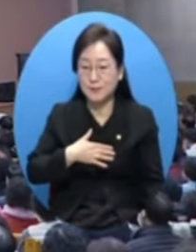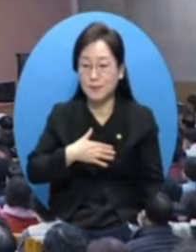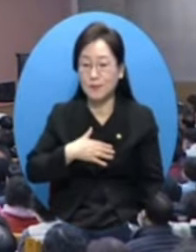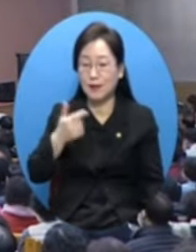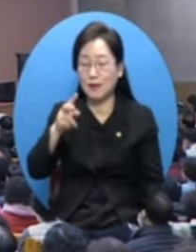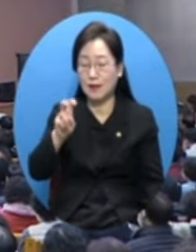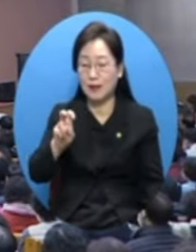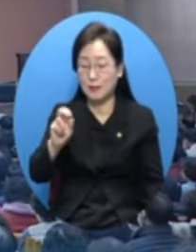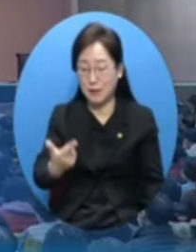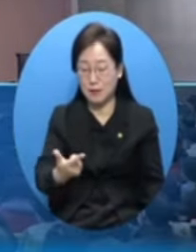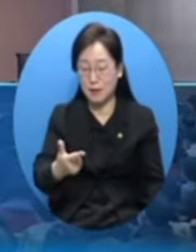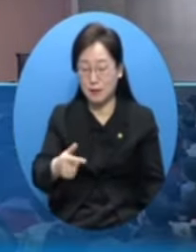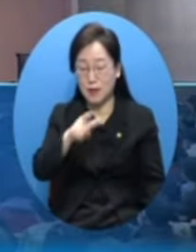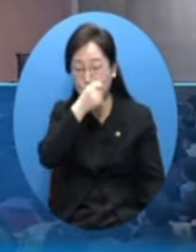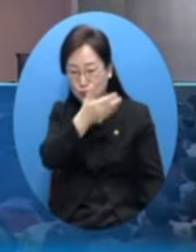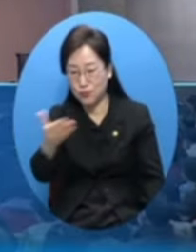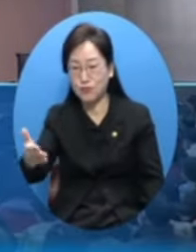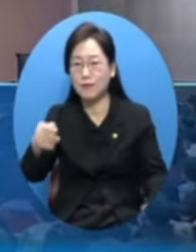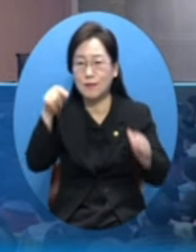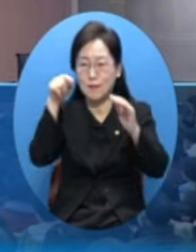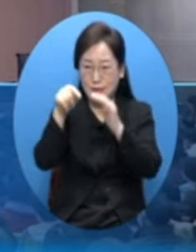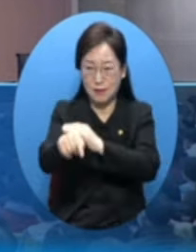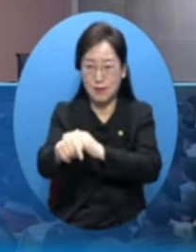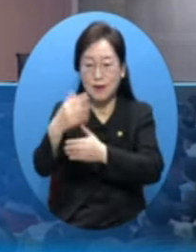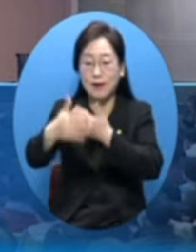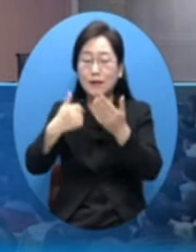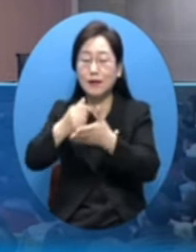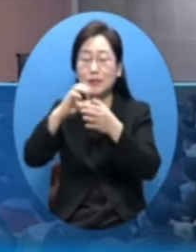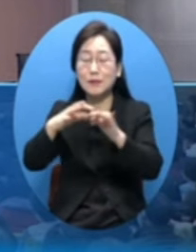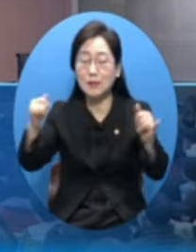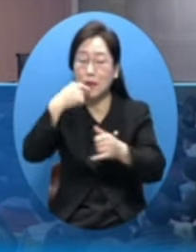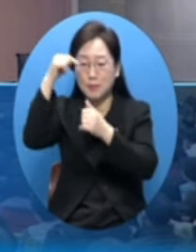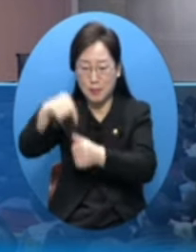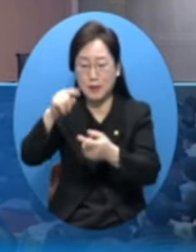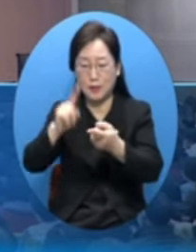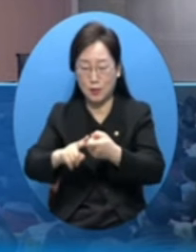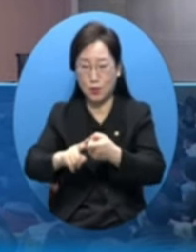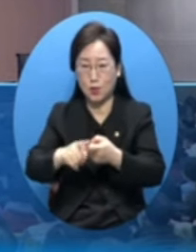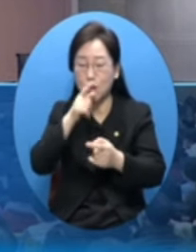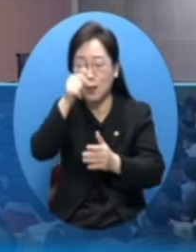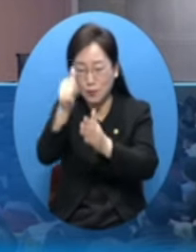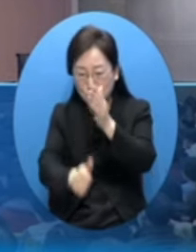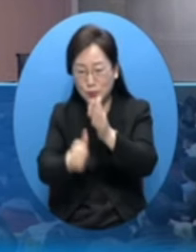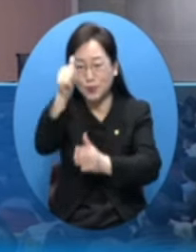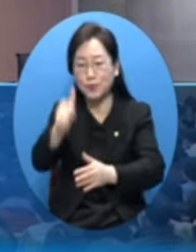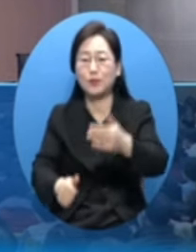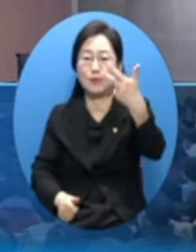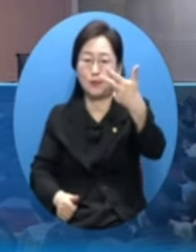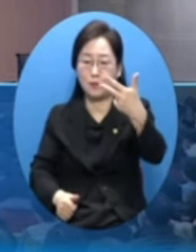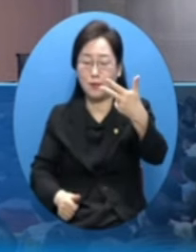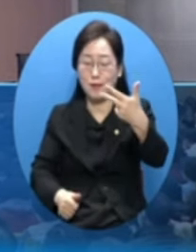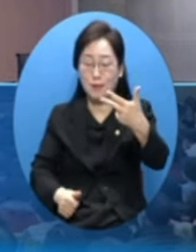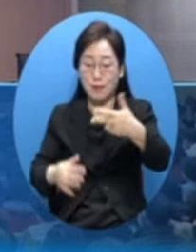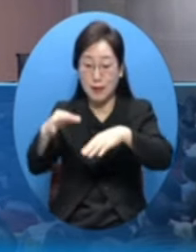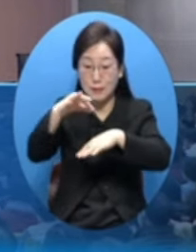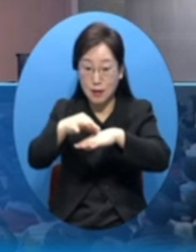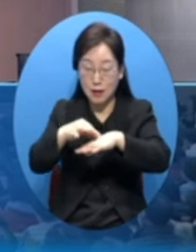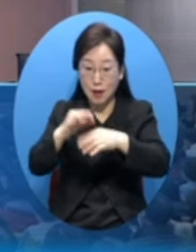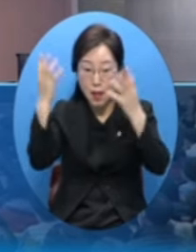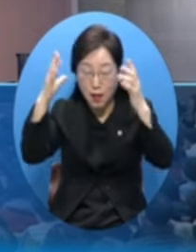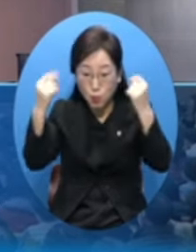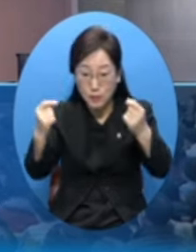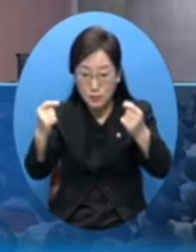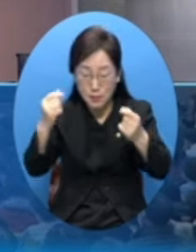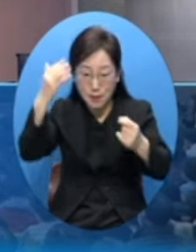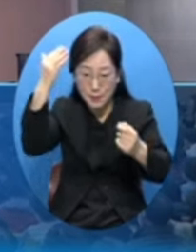요단강에 내려갑니다. 5장 14절입니다. 나아만이 이에 내려가서 하나님의 사람의 말대로 요단강에 일곱 번 몸을 잠그니 그의 살이 어린아이의 살같이